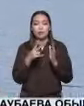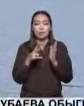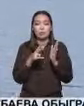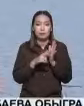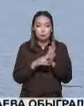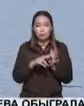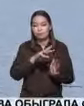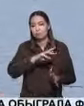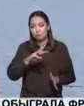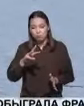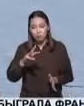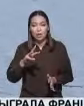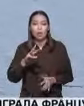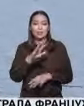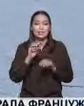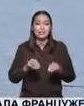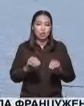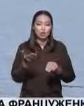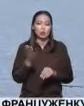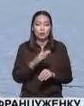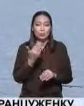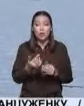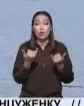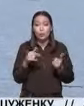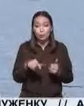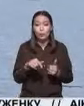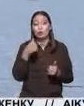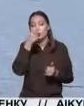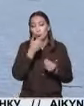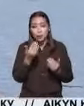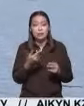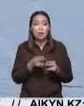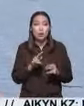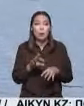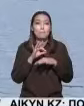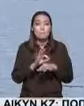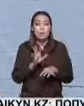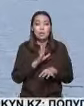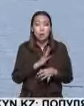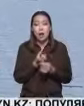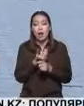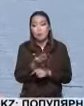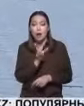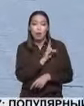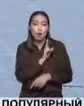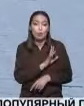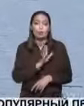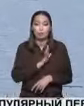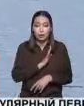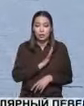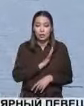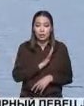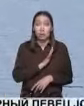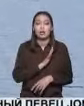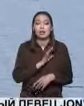28 миллионов штук саженцев. В текущем году, в весенний период, уже проведена определенная работа. Мы